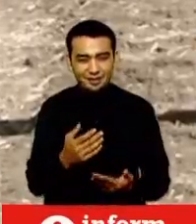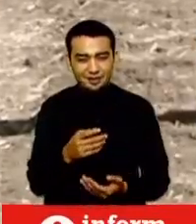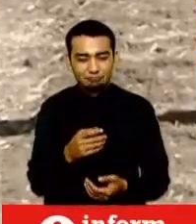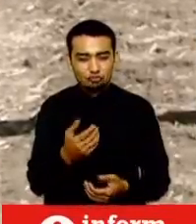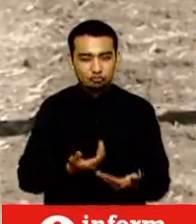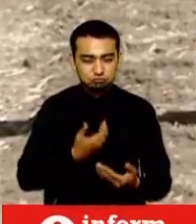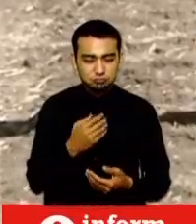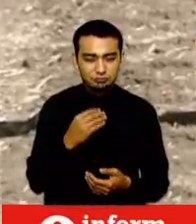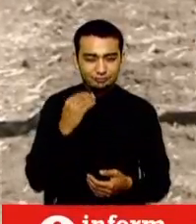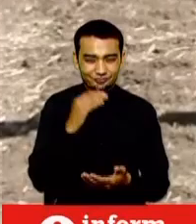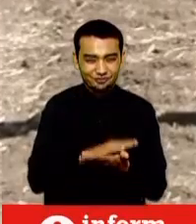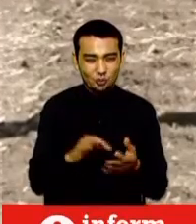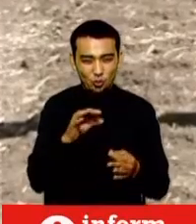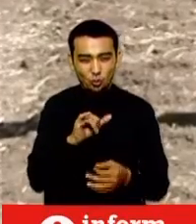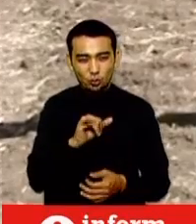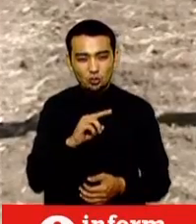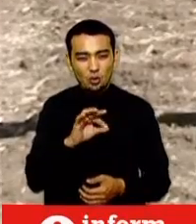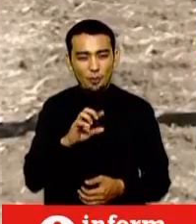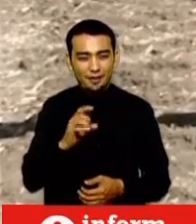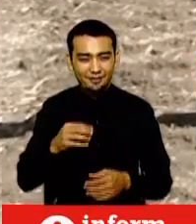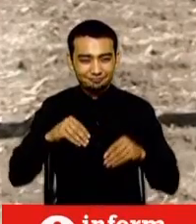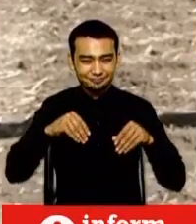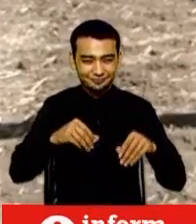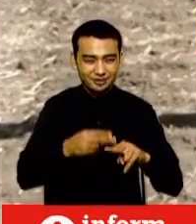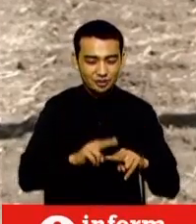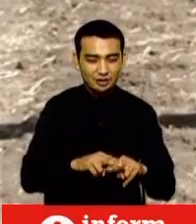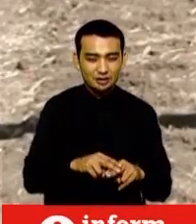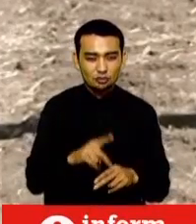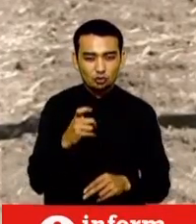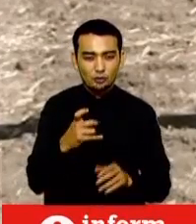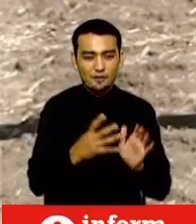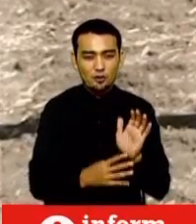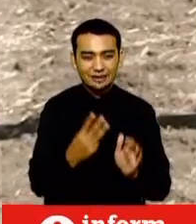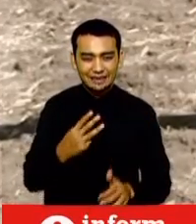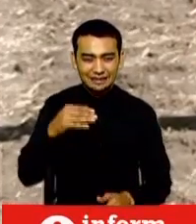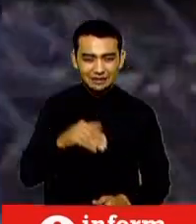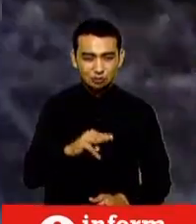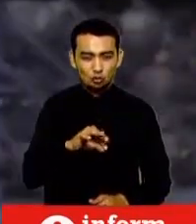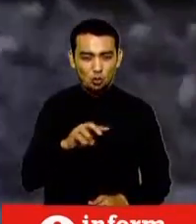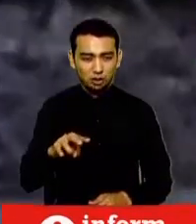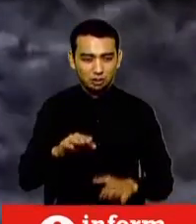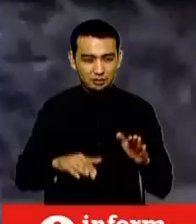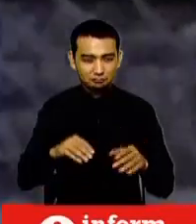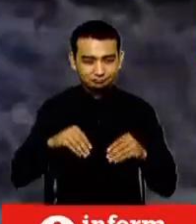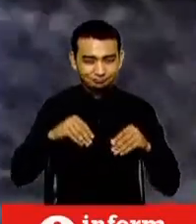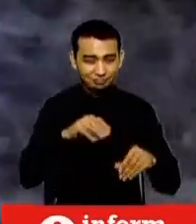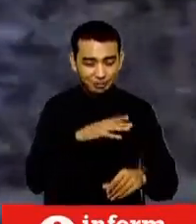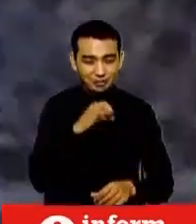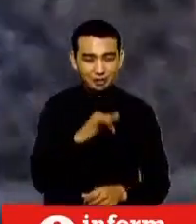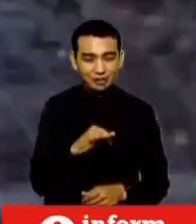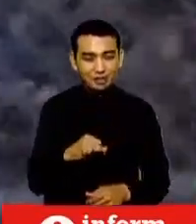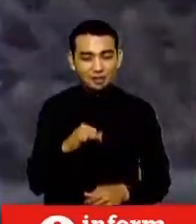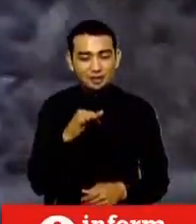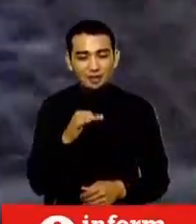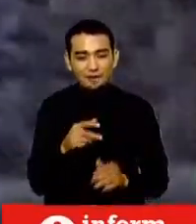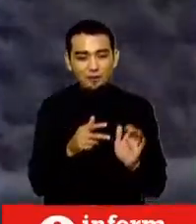сократился. Так, азотных удобрений с начала текущего года выпущено 193 тысячи тонн. Производство фосфорных удобрений составило лишь порядка